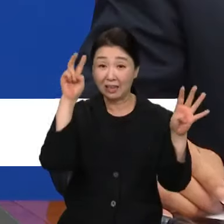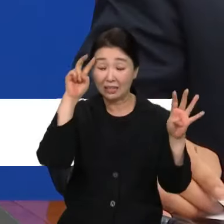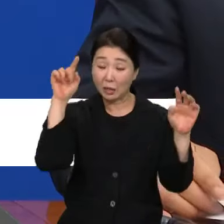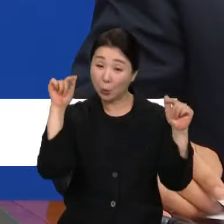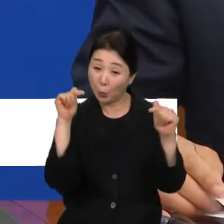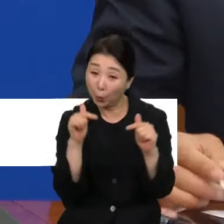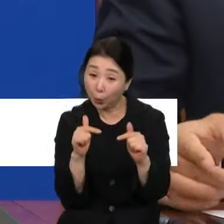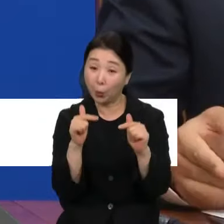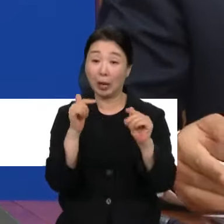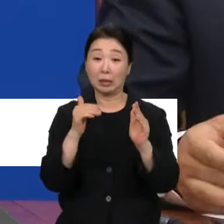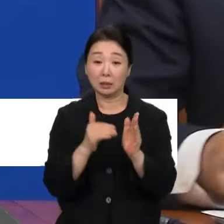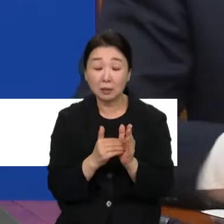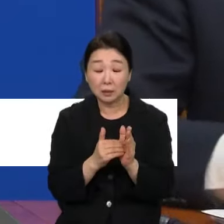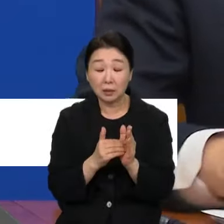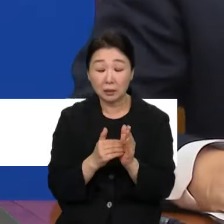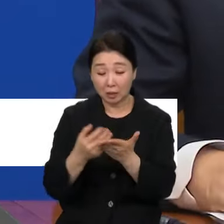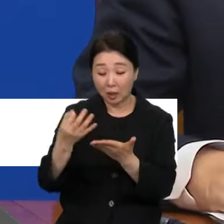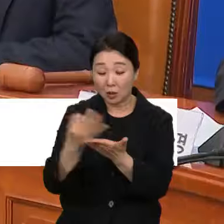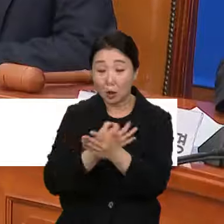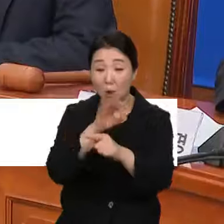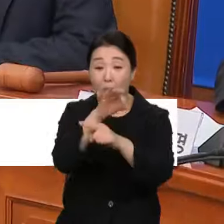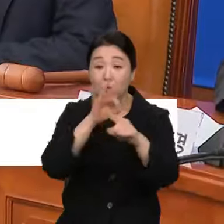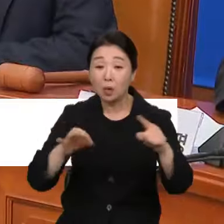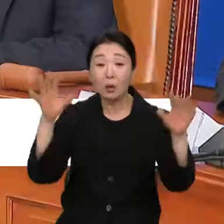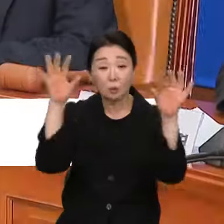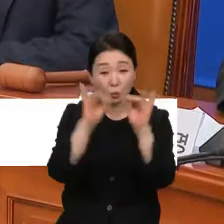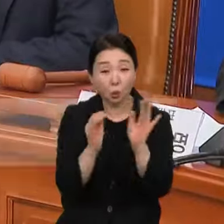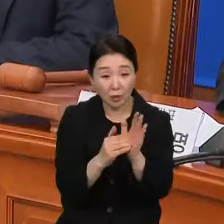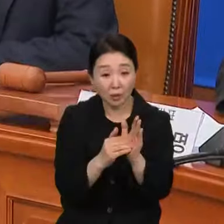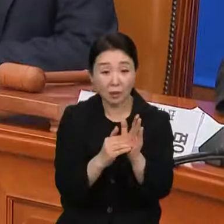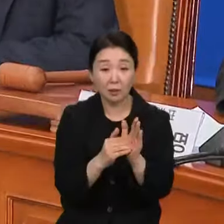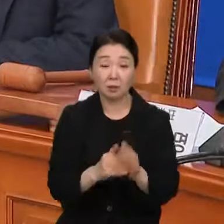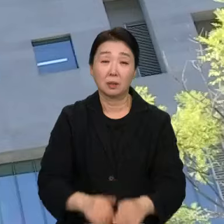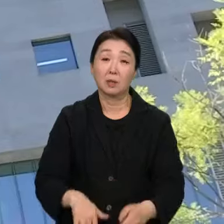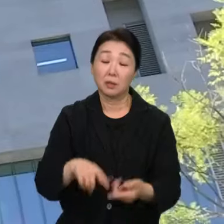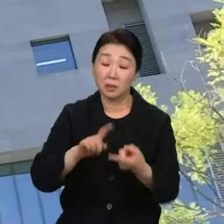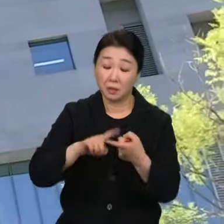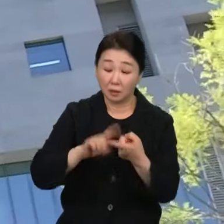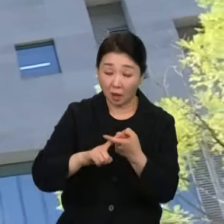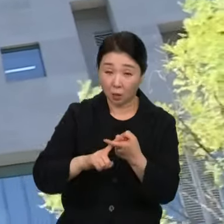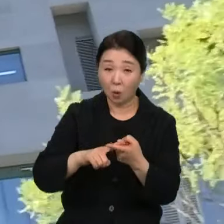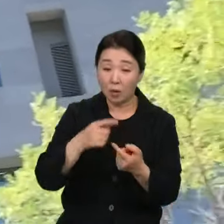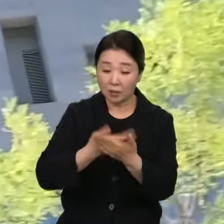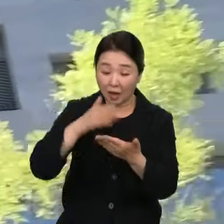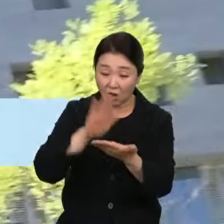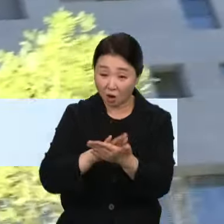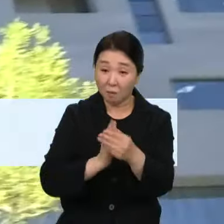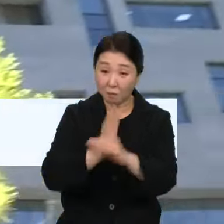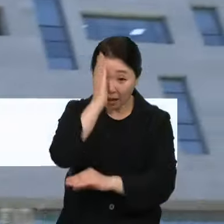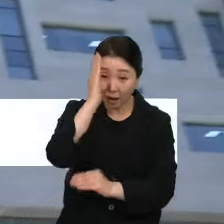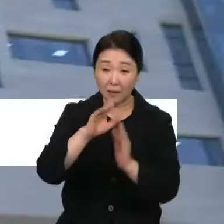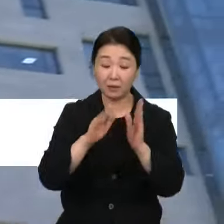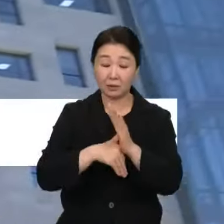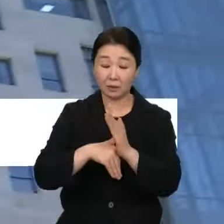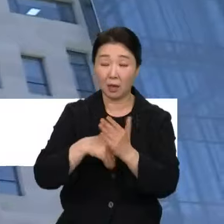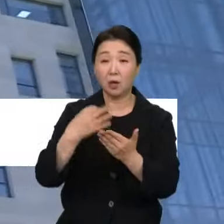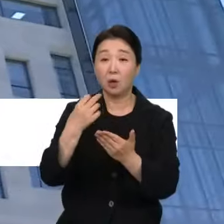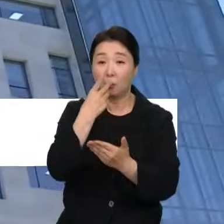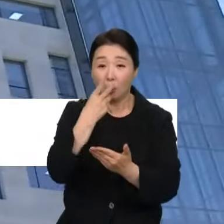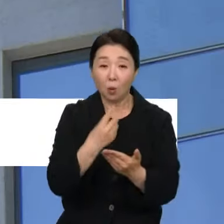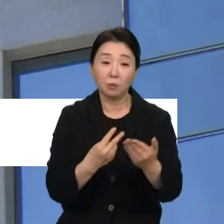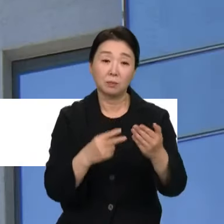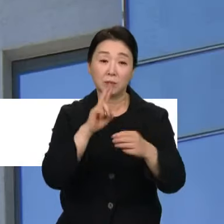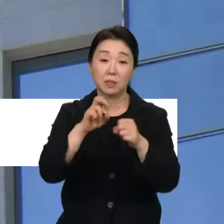좁혀졌습니다. 모수개혁에는 대체로 동의했습니다. 이대로 개혁안이 처리된다면 보험료율은 26년,